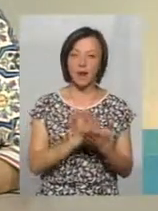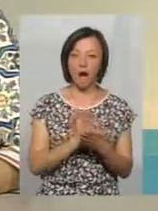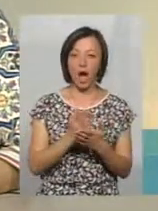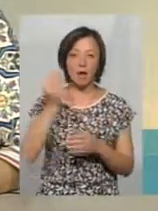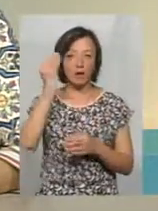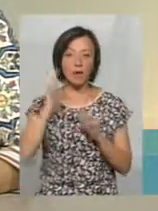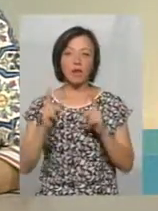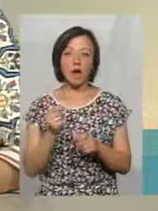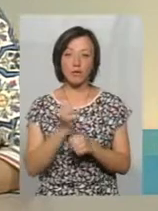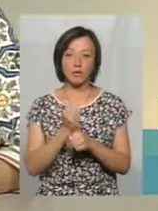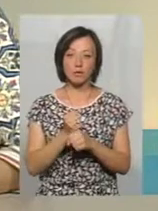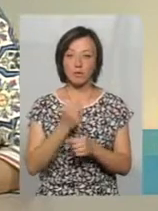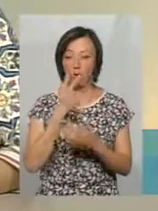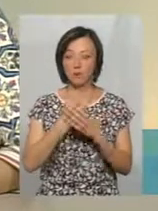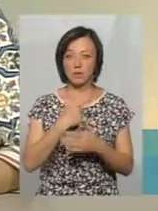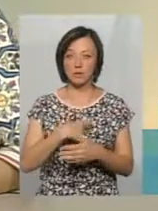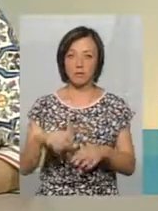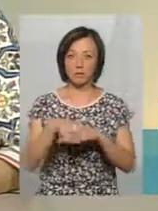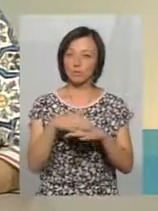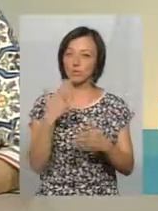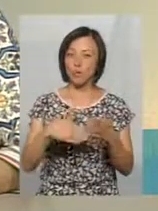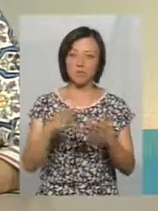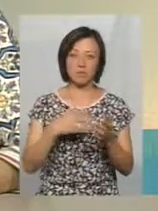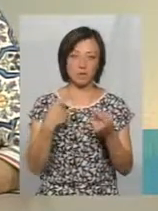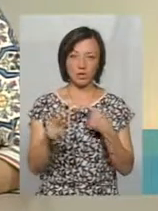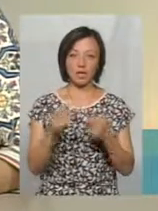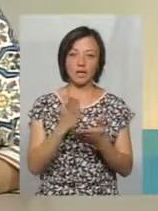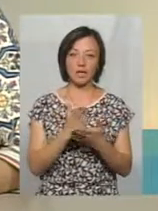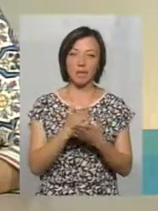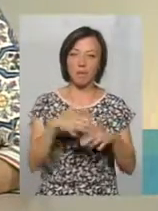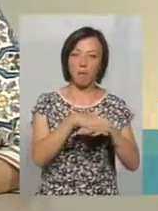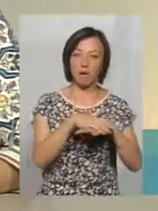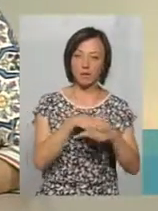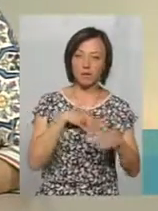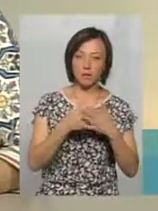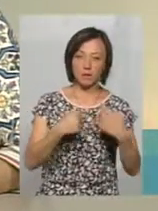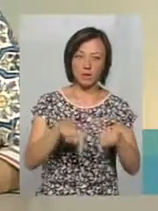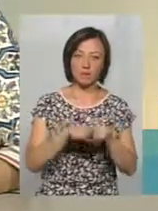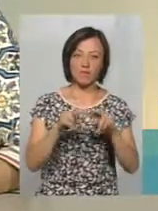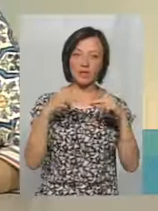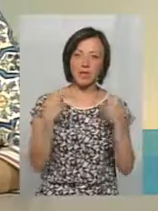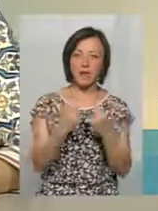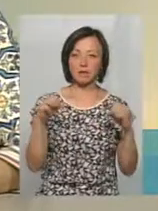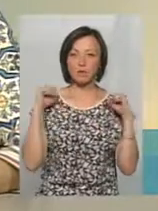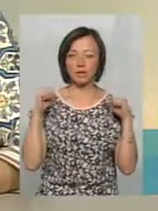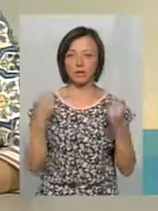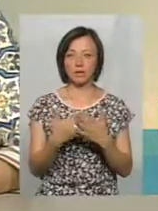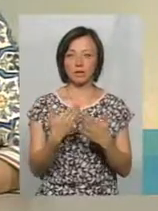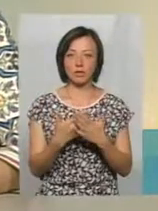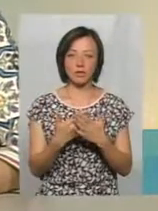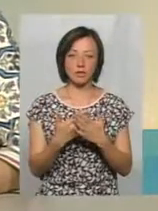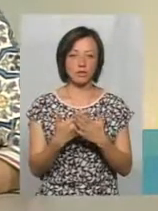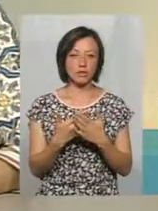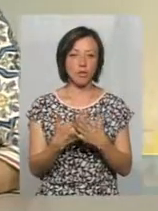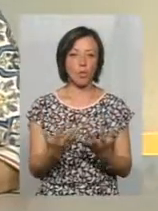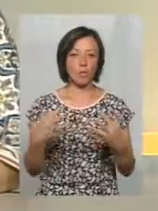того, як вона проявляє себе в соціумі, це зовсім різні. Тобто є масові громадські організації, наприклад, там федерація якась спортивна, так, чи